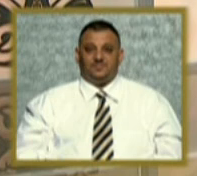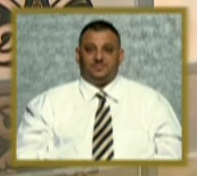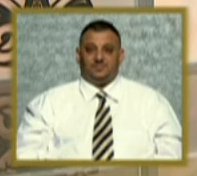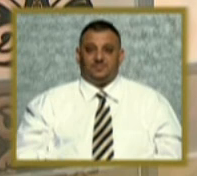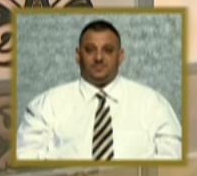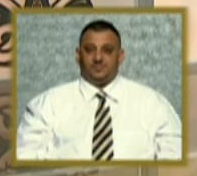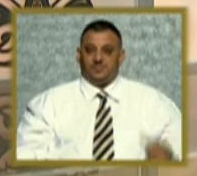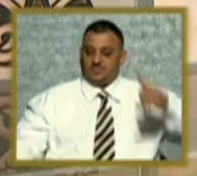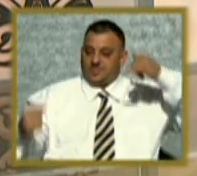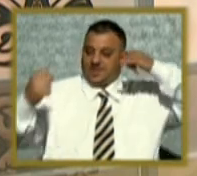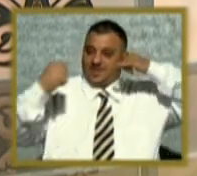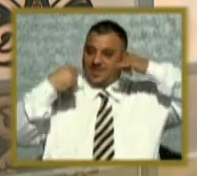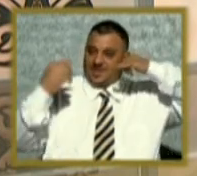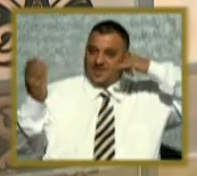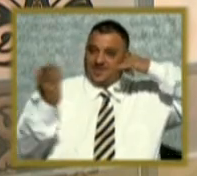تفضل يا حنان.